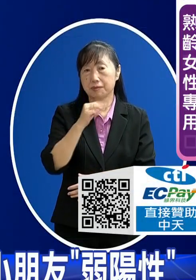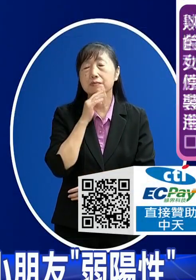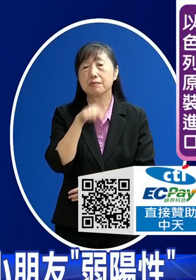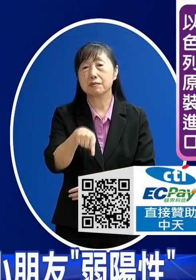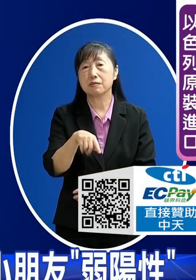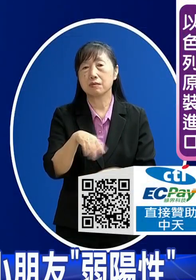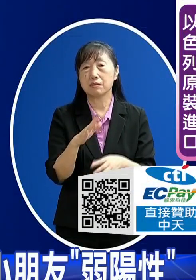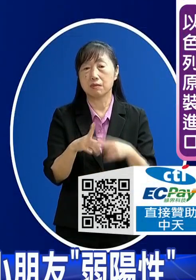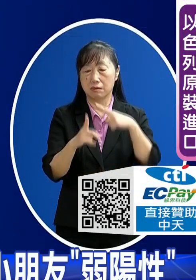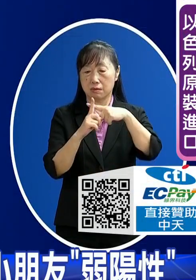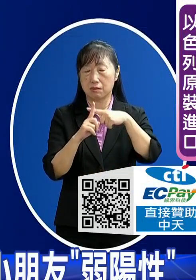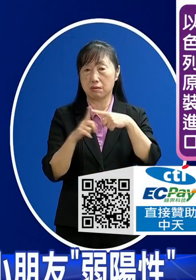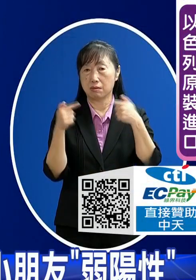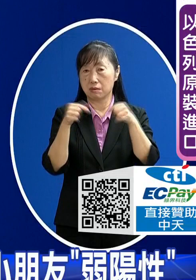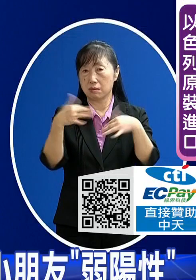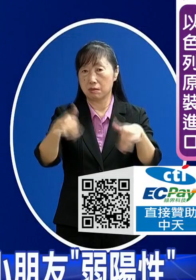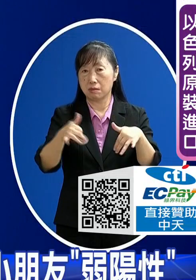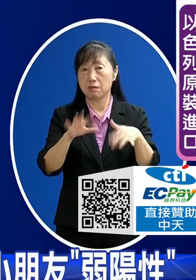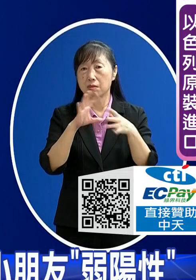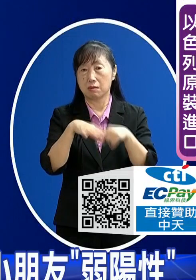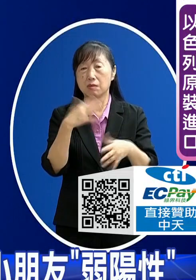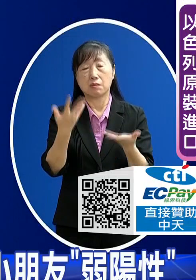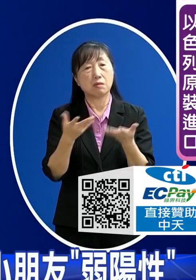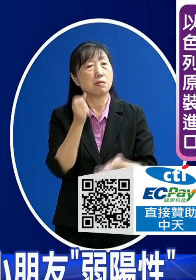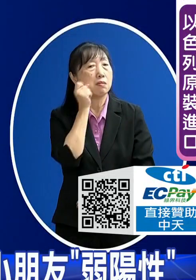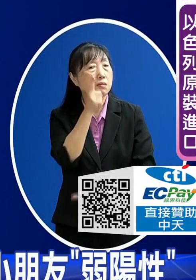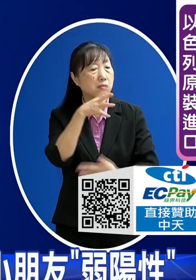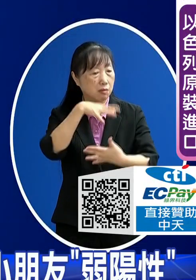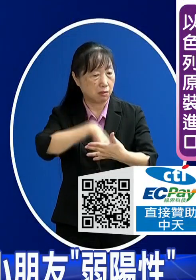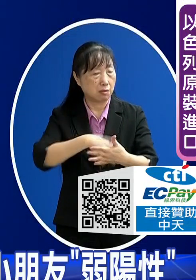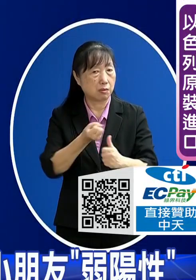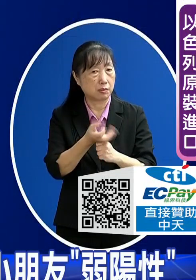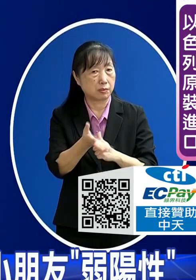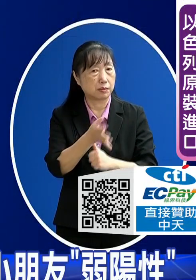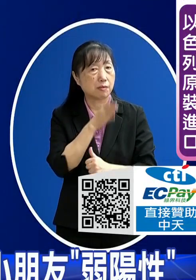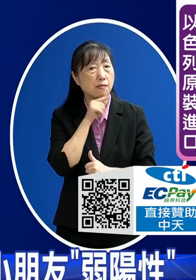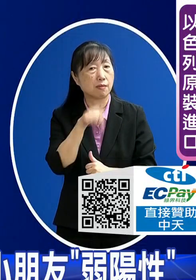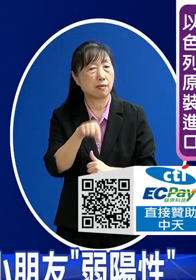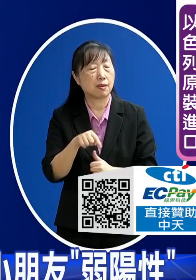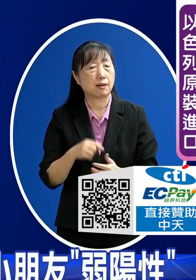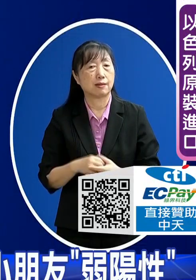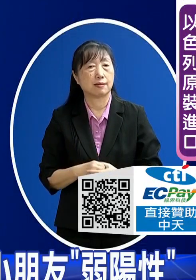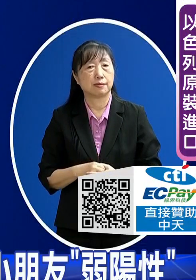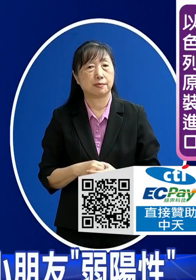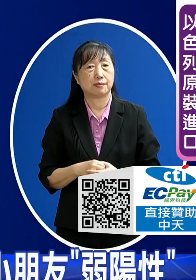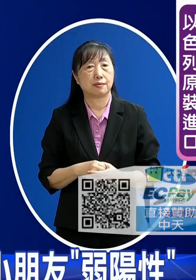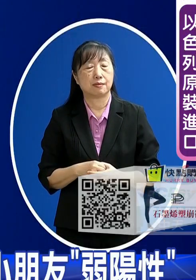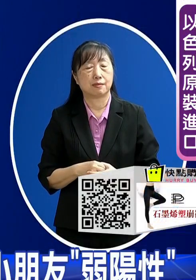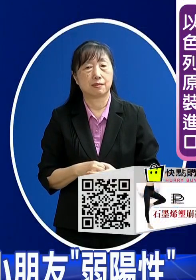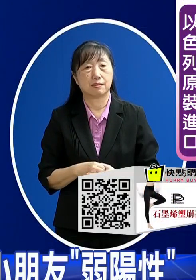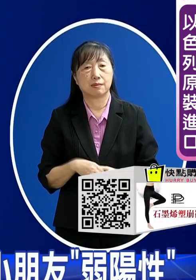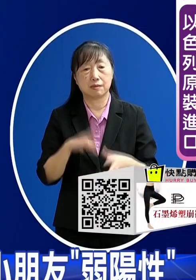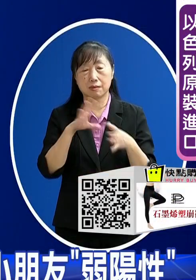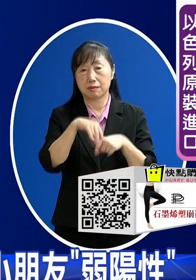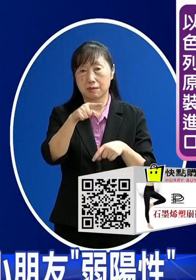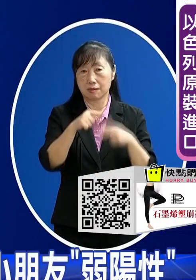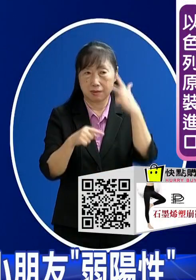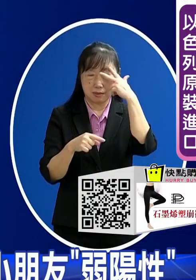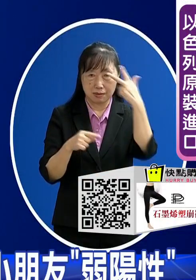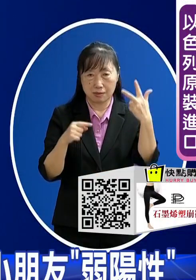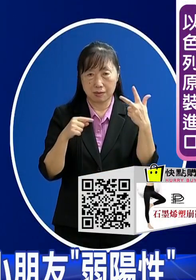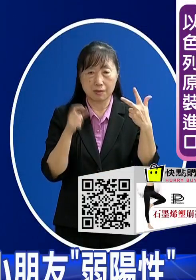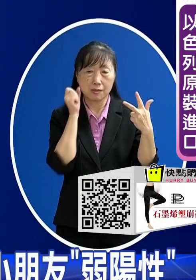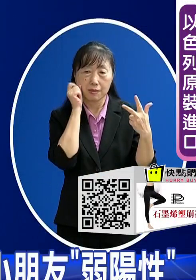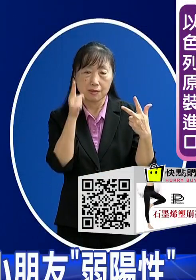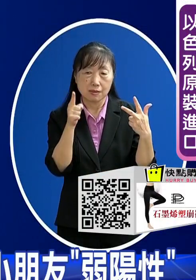有消失，那大概是1个月内以内的一个事情。不过当然从这个7天到1个月